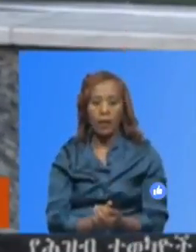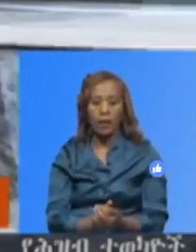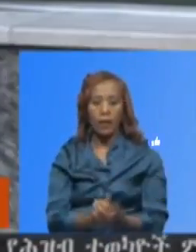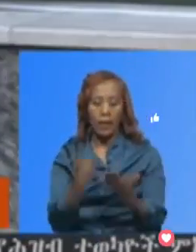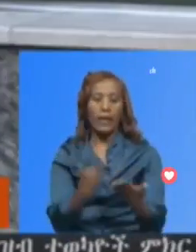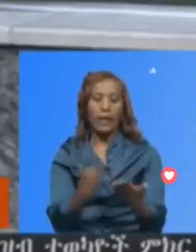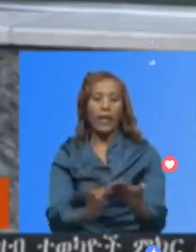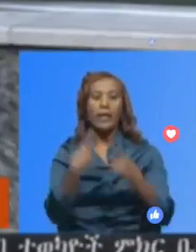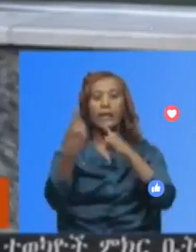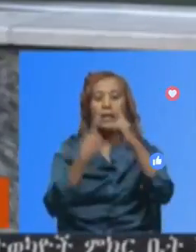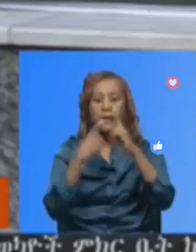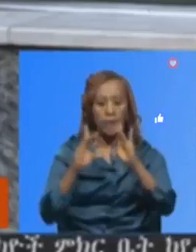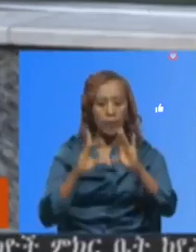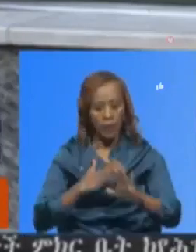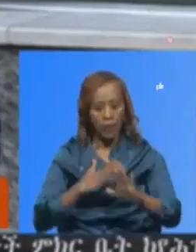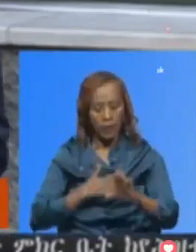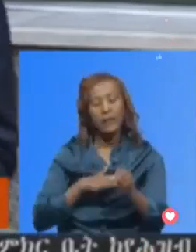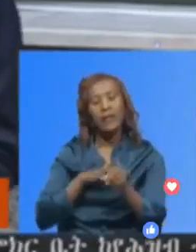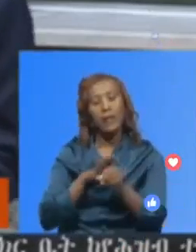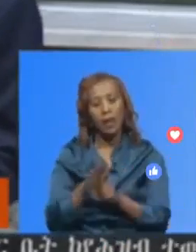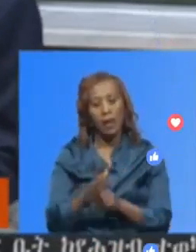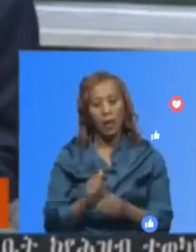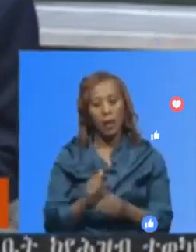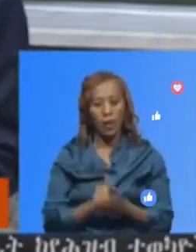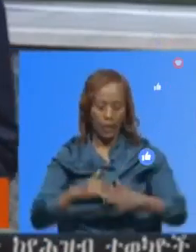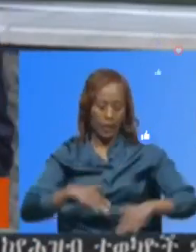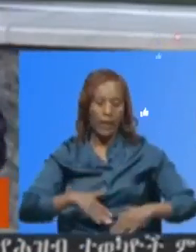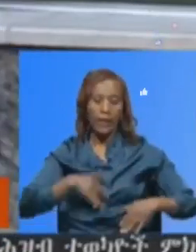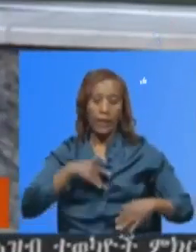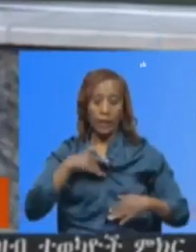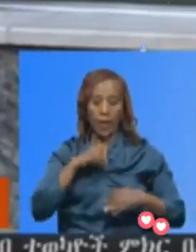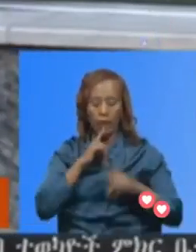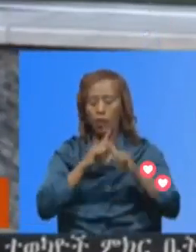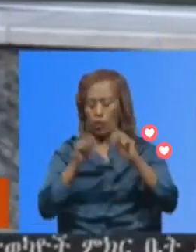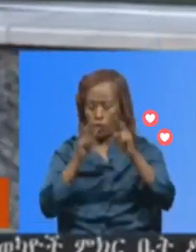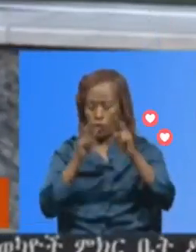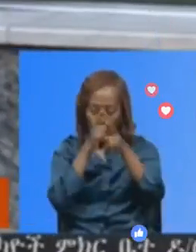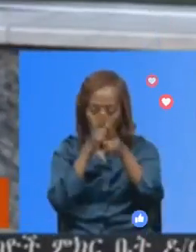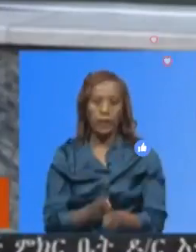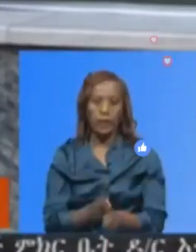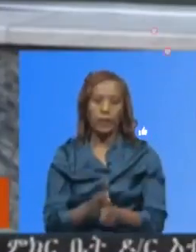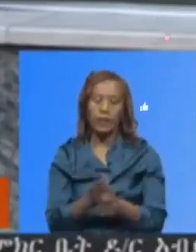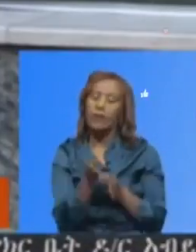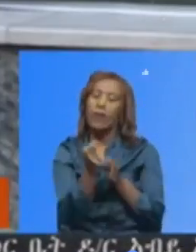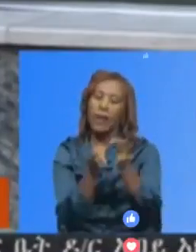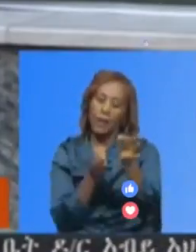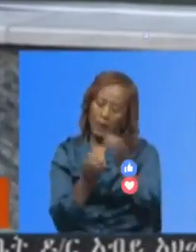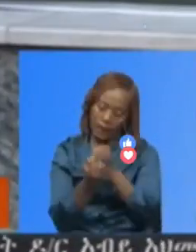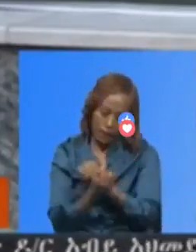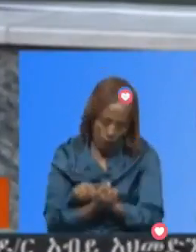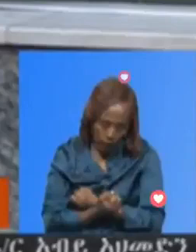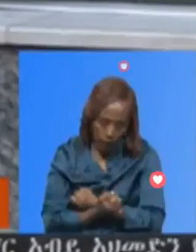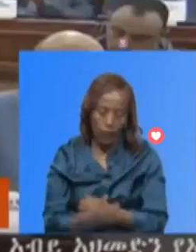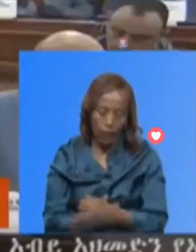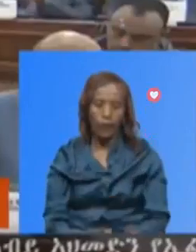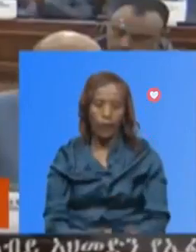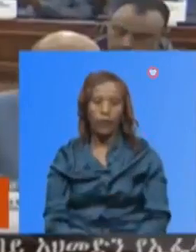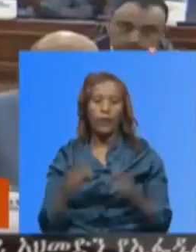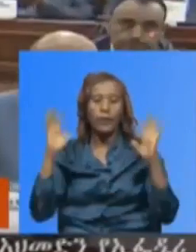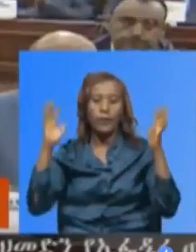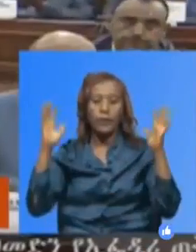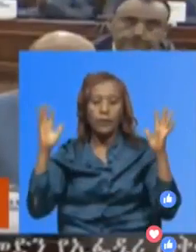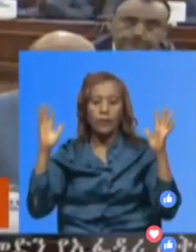ይህንን ንግግር ለማድረግ ስለበቃው የተሰማኝን ልዩ ክብር ለመግለጽ እወዳለሁ።